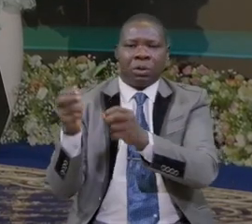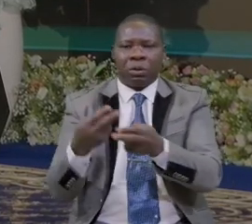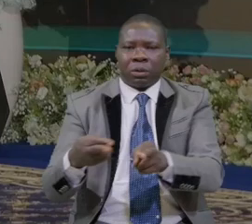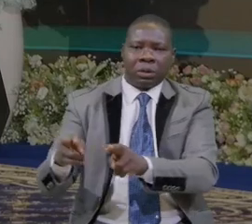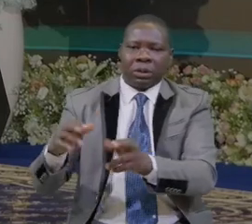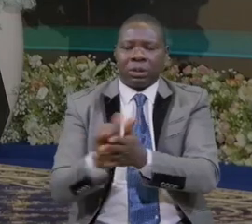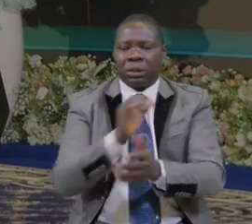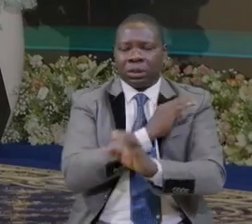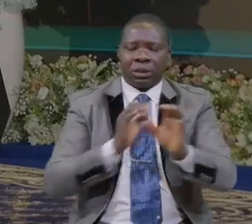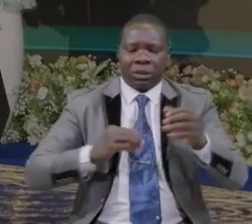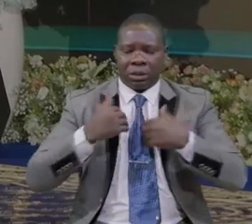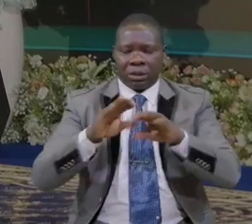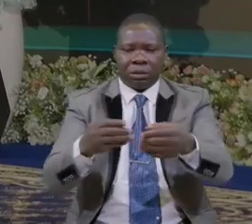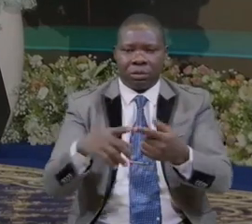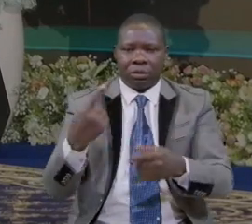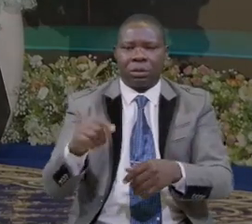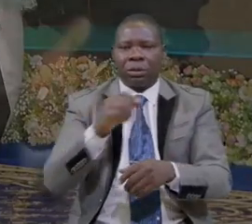a donné à l'Église.